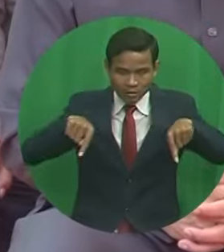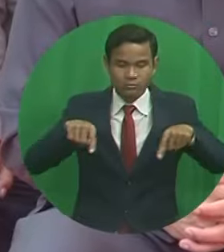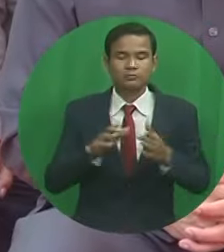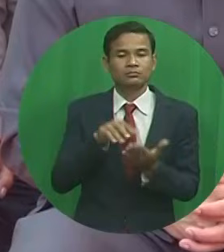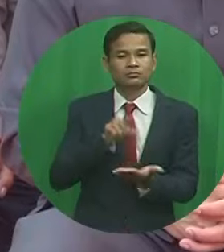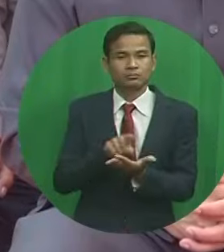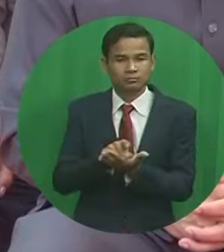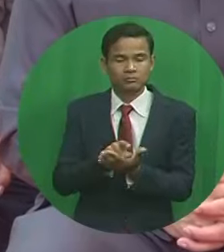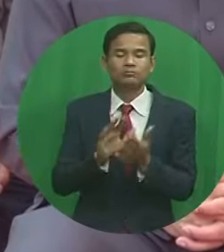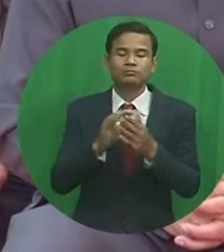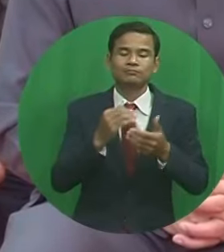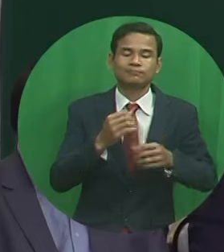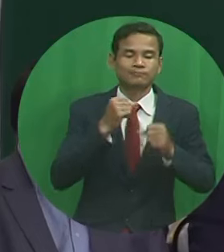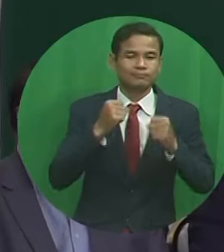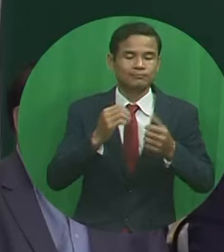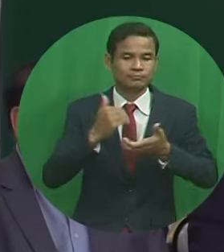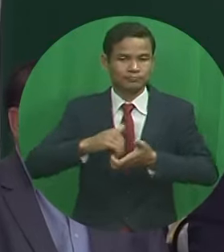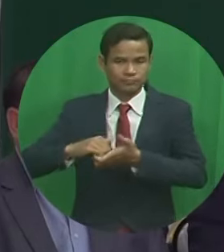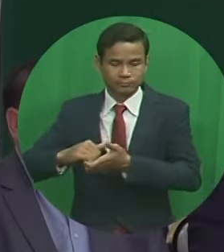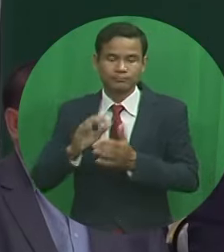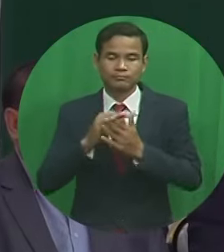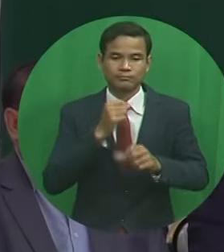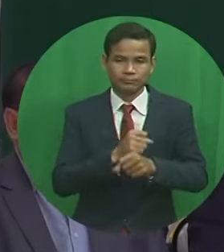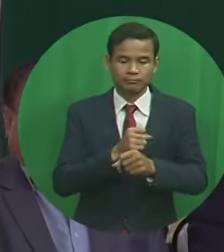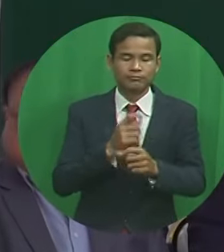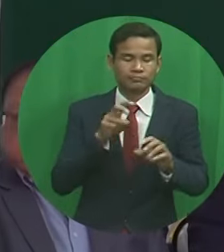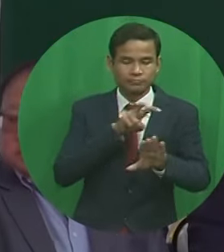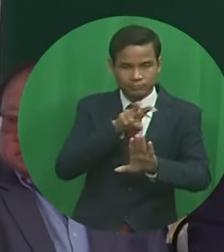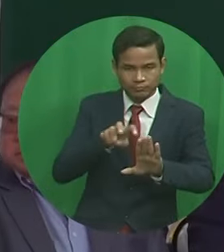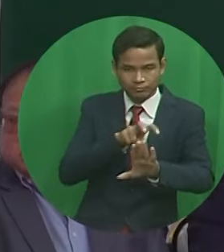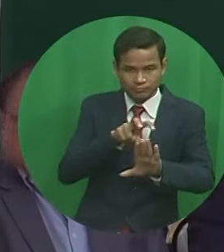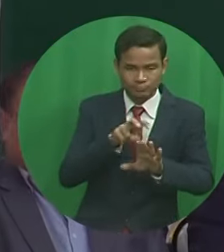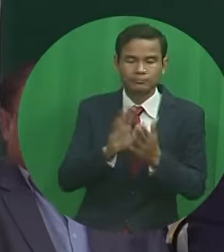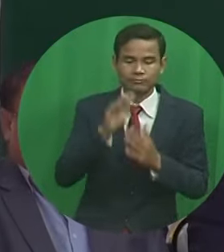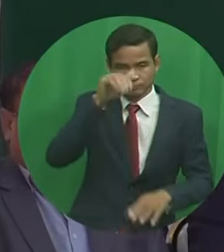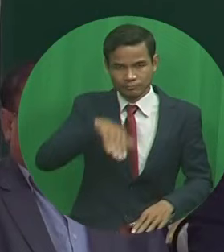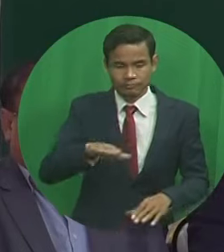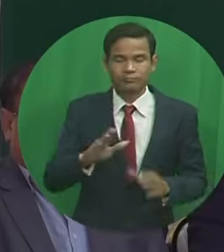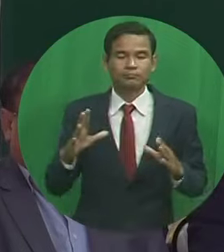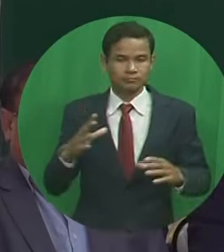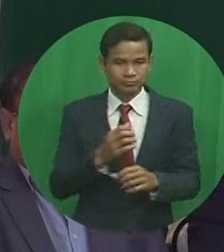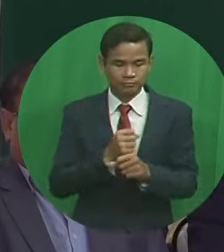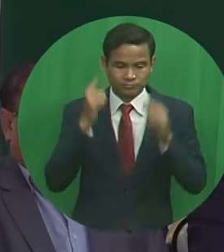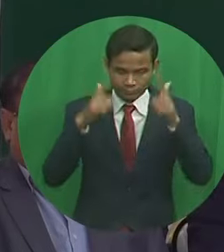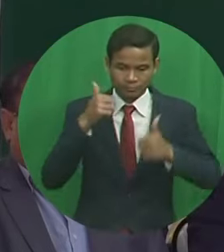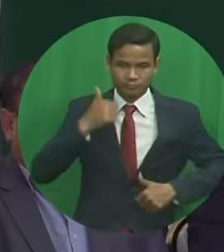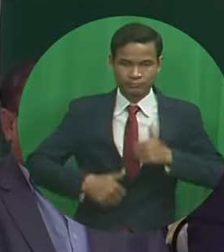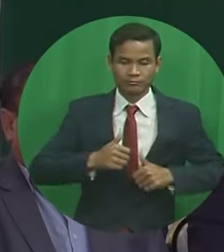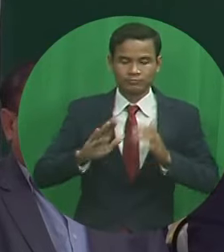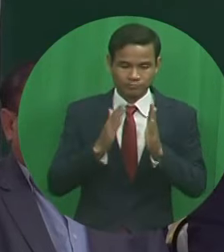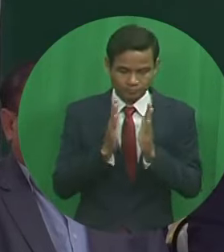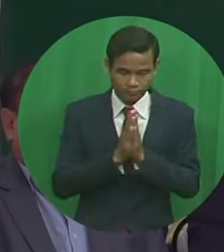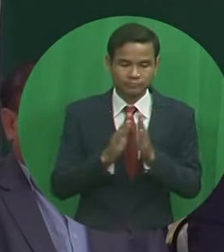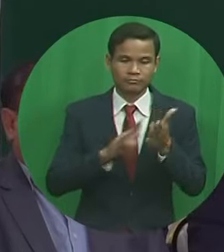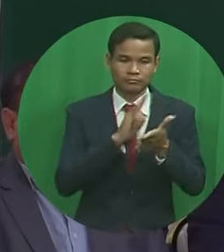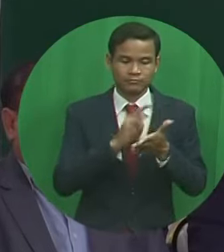ជាមួយដៃគូនានាក្នុងការការពារនិងអភិរក្សដំរីជាកិច្ចបញ្ចប់អាដាមរដ្ឋមន្ត្រីបានថ្លែងអំណរគុណចំពោះ